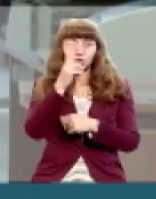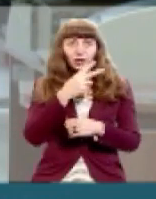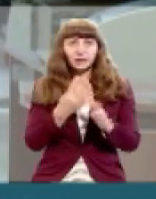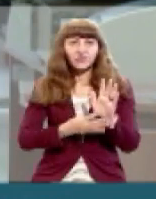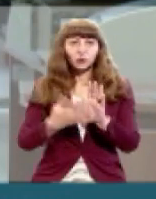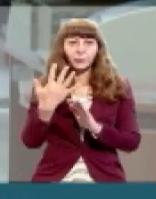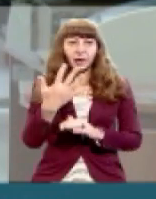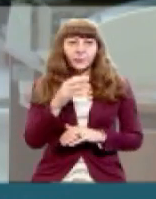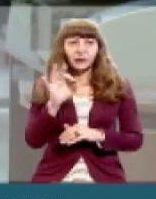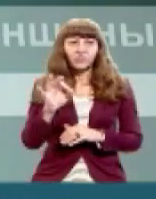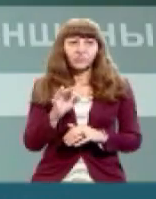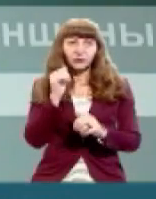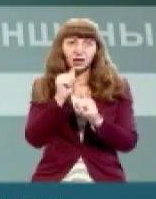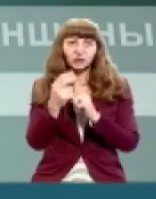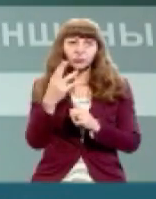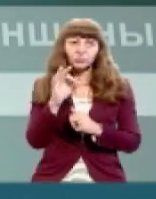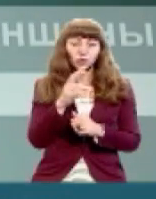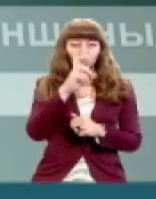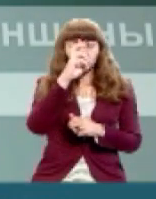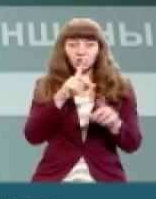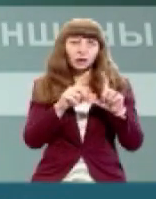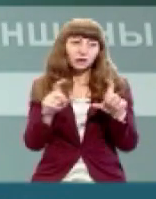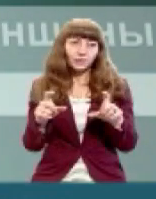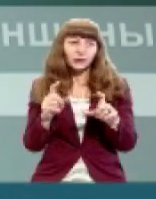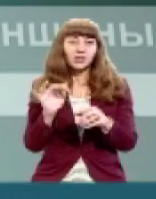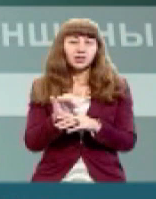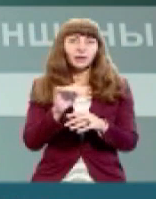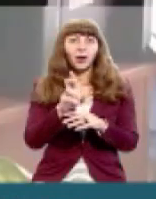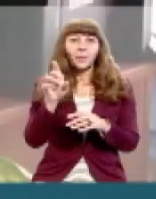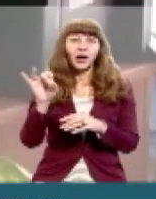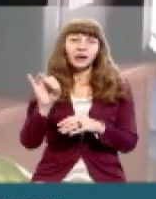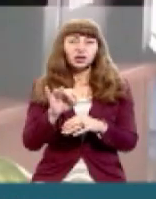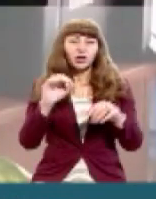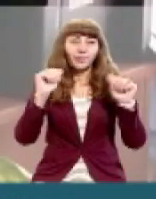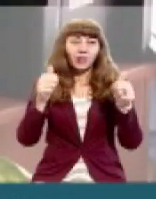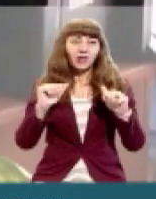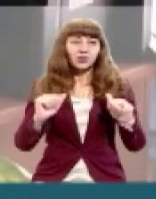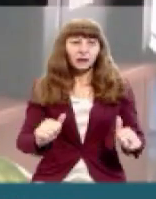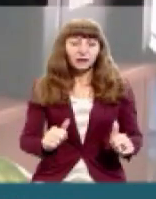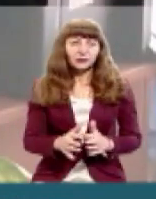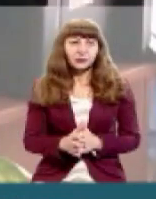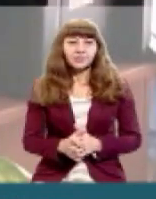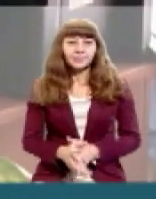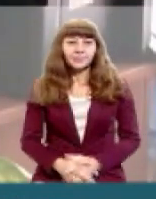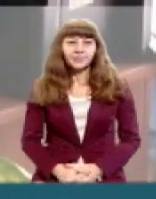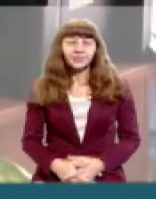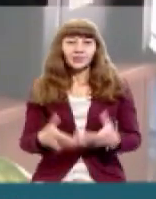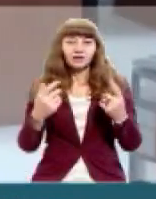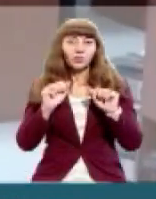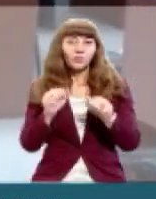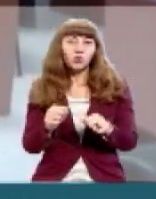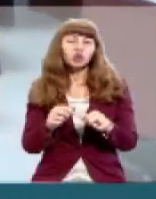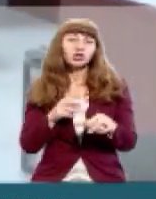қызмет көрсету орталығында және мемлекеттік органдарда олардың құқықтары мен заңды мүдделері бұзылған жағдайда департаментке шағымдану туралы ақпараты